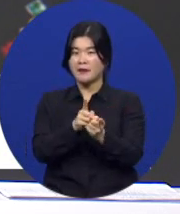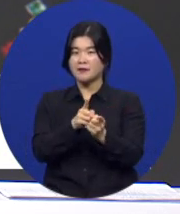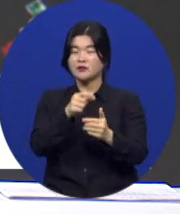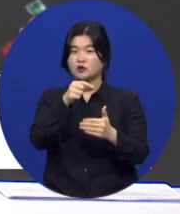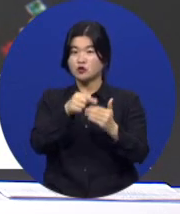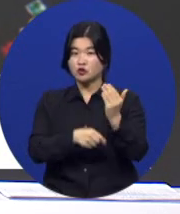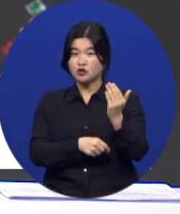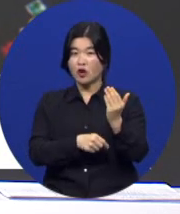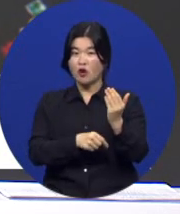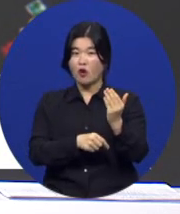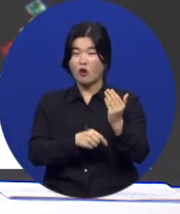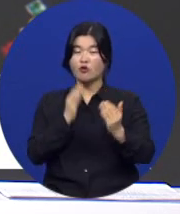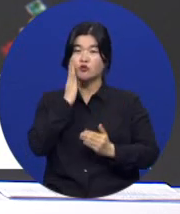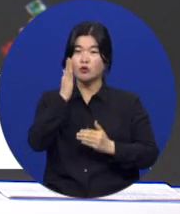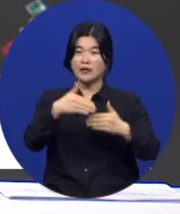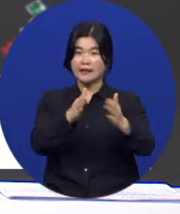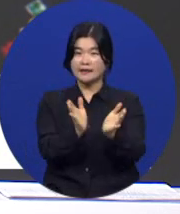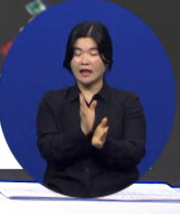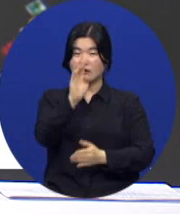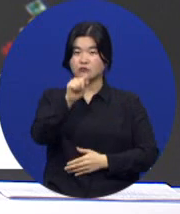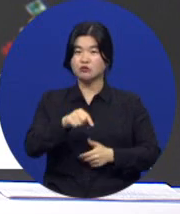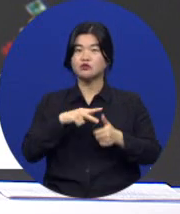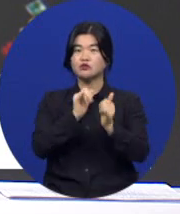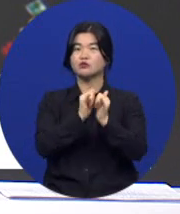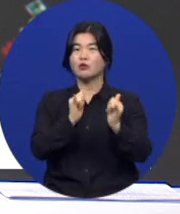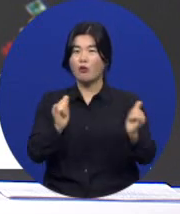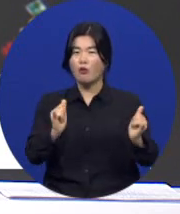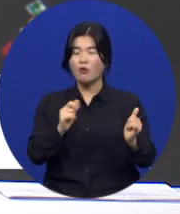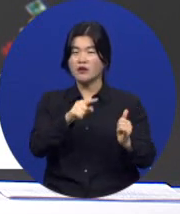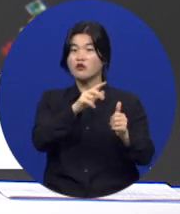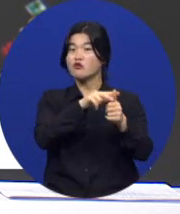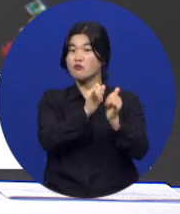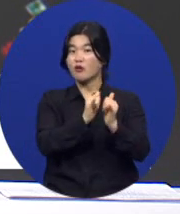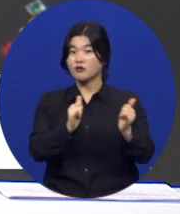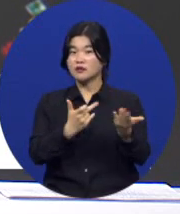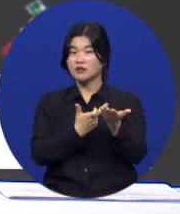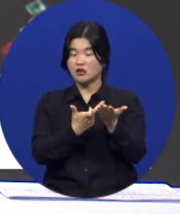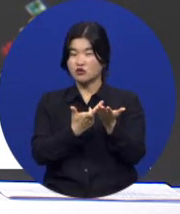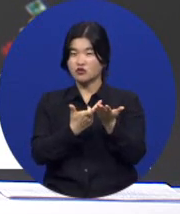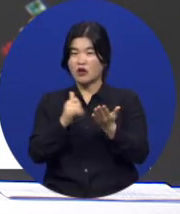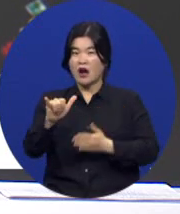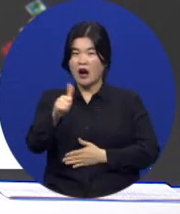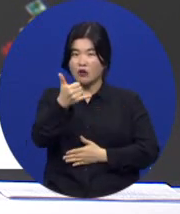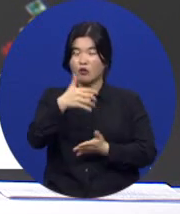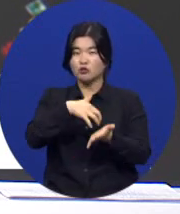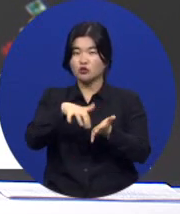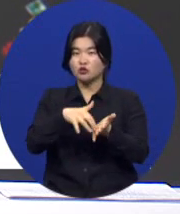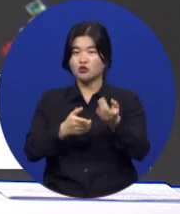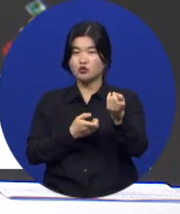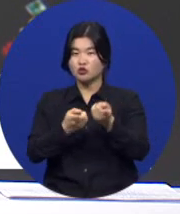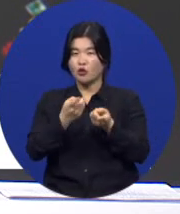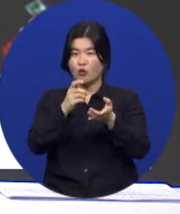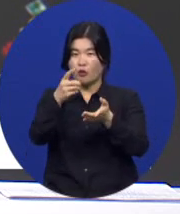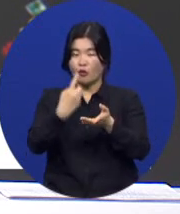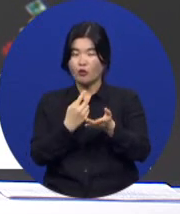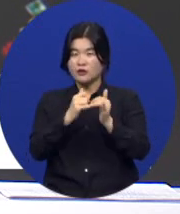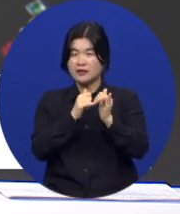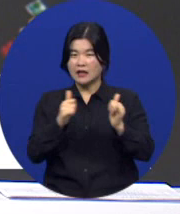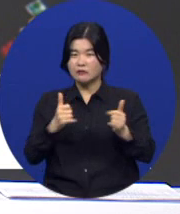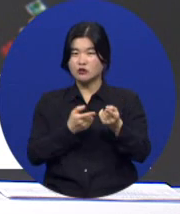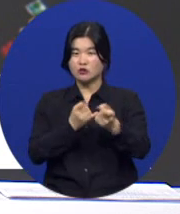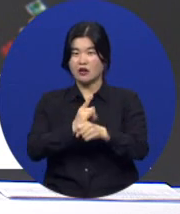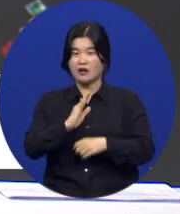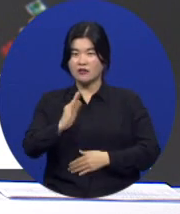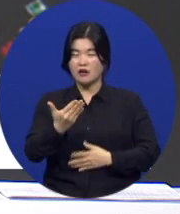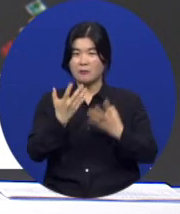녹색당 부 순정 후보입니다 부순 정 후보는 제주 노선에 항공편 수를 조정해 입도 개수를 조절하고